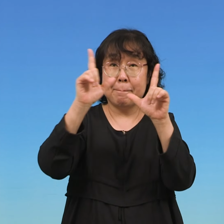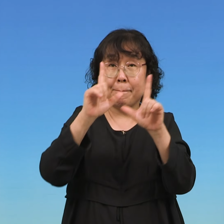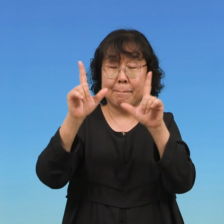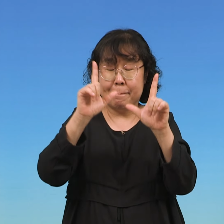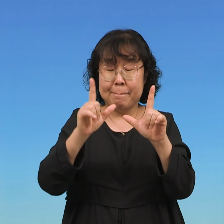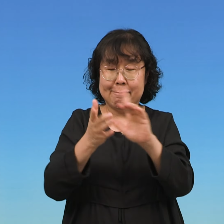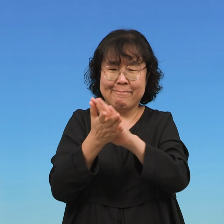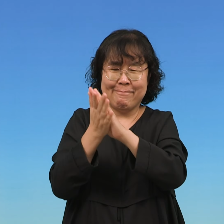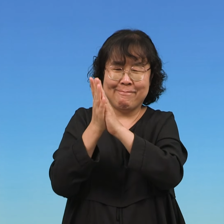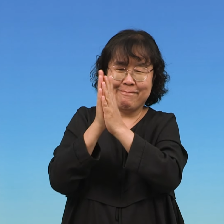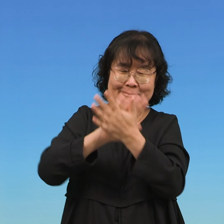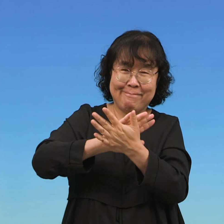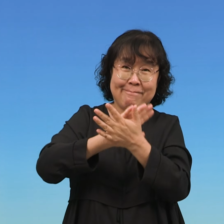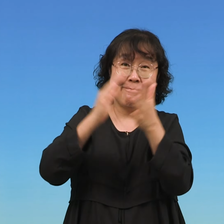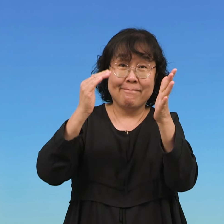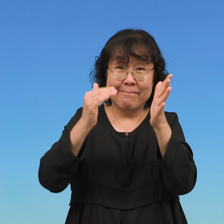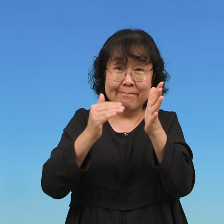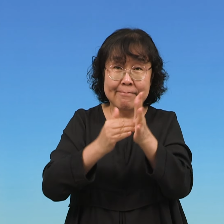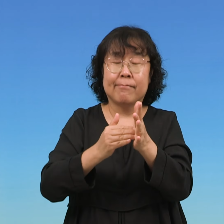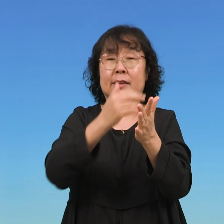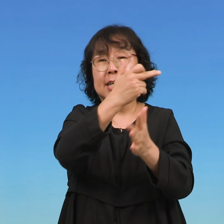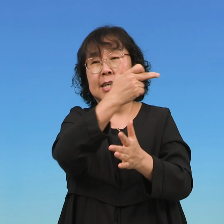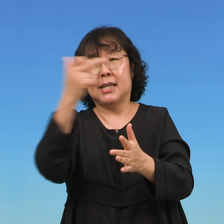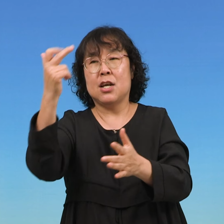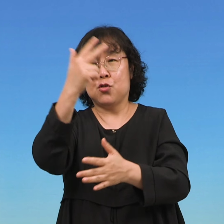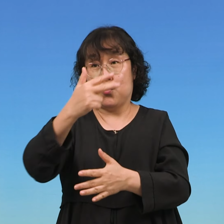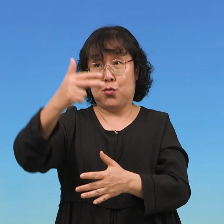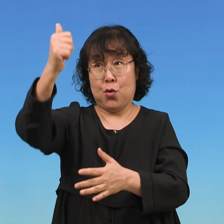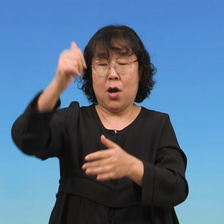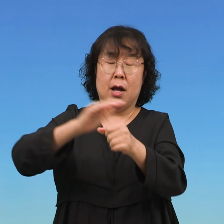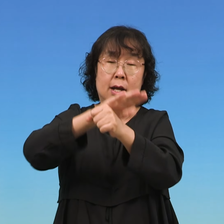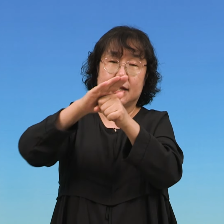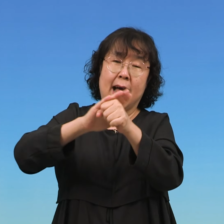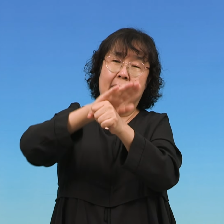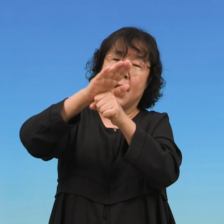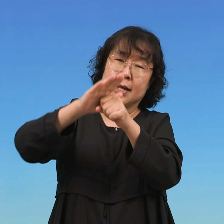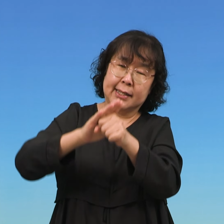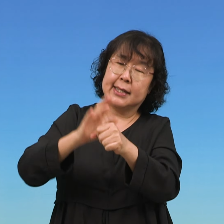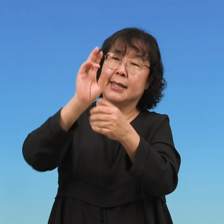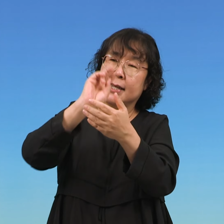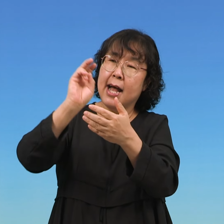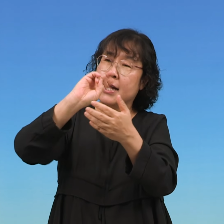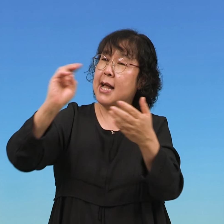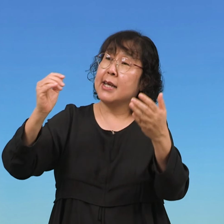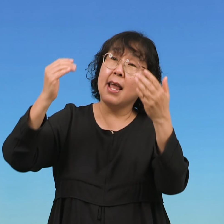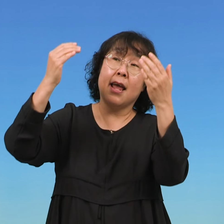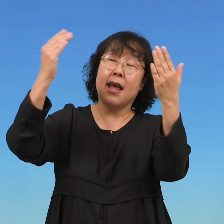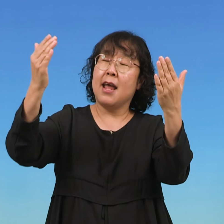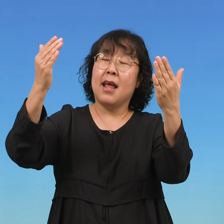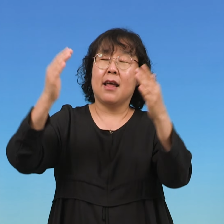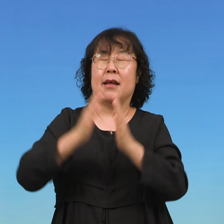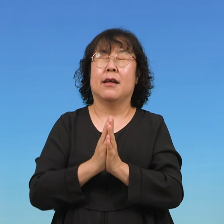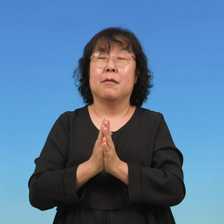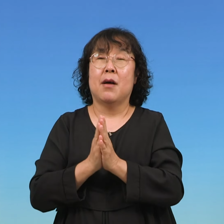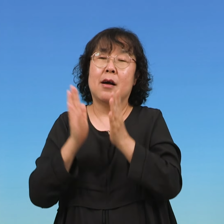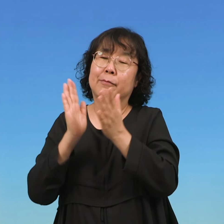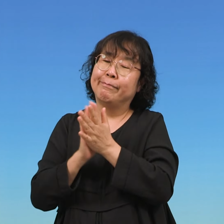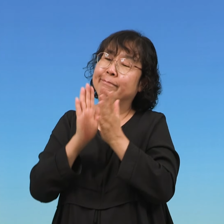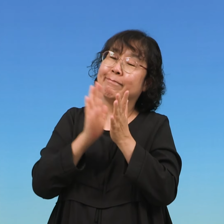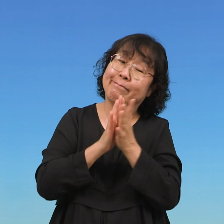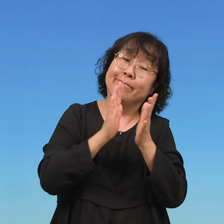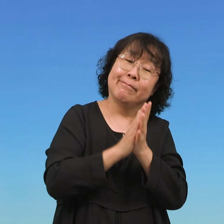모든 삶 변화되었네 크신 주의 사랑 찬양해